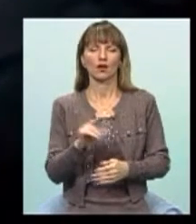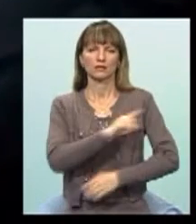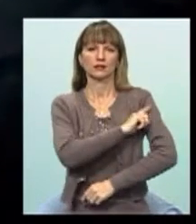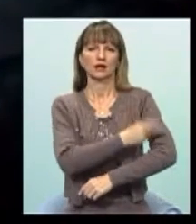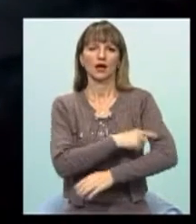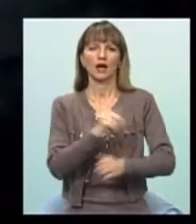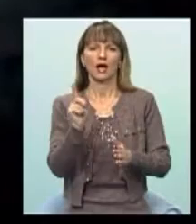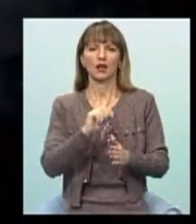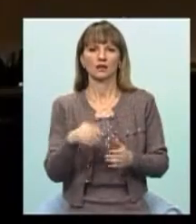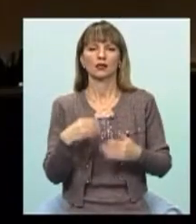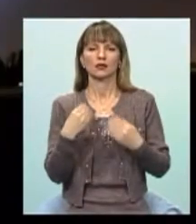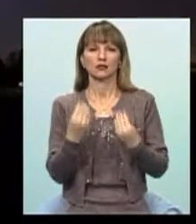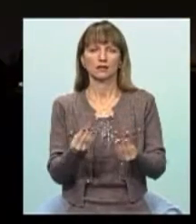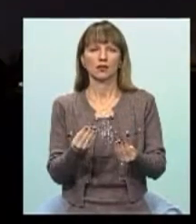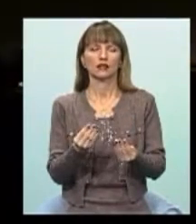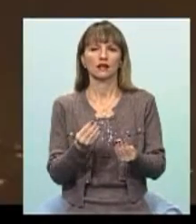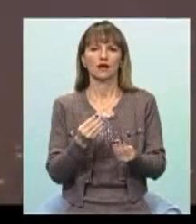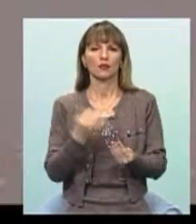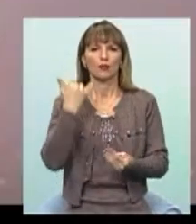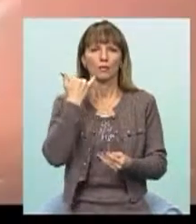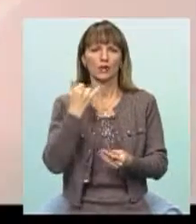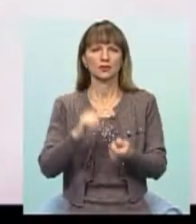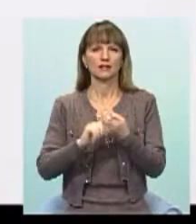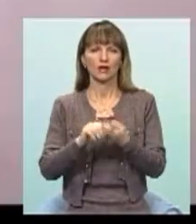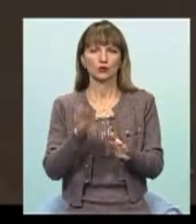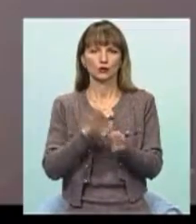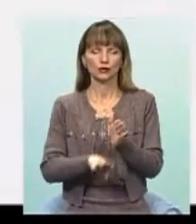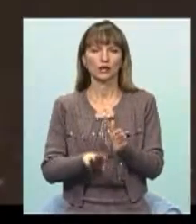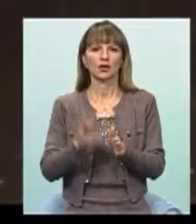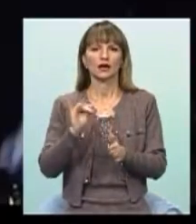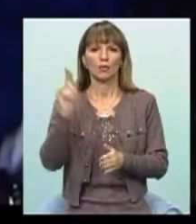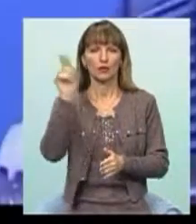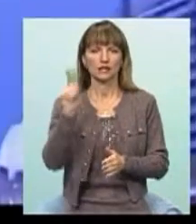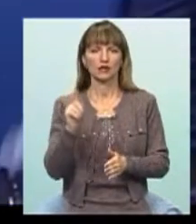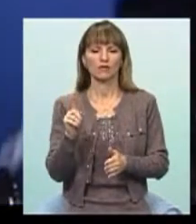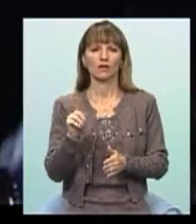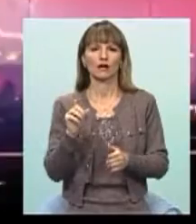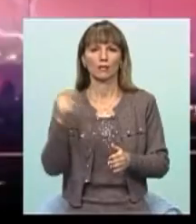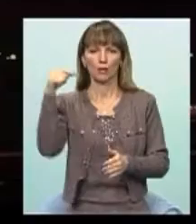дає збій літаючим засобам, створює часті кульові блискавки, що вражають землю.